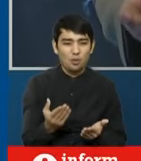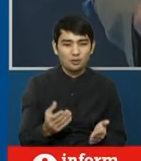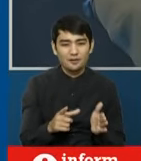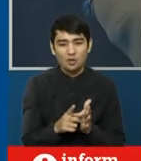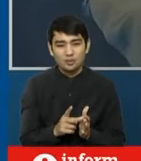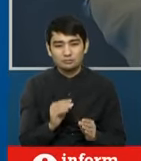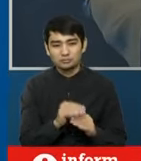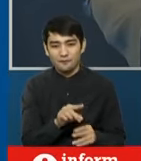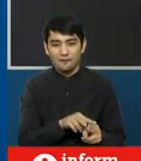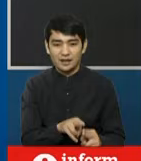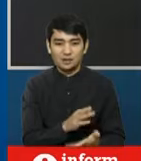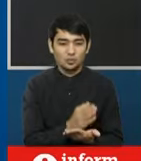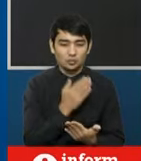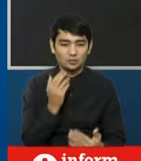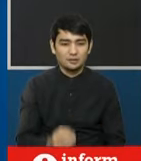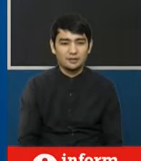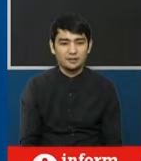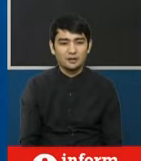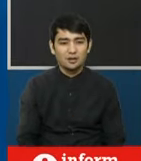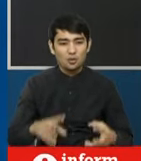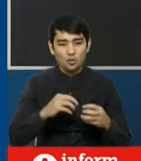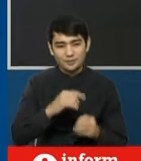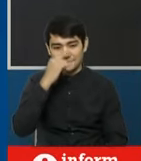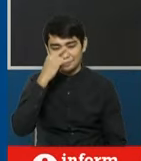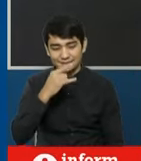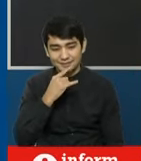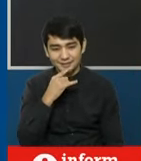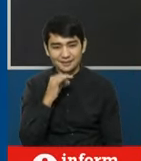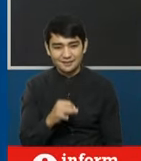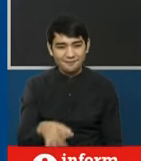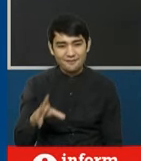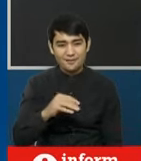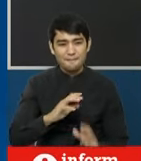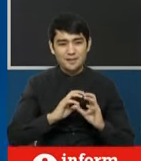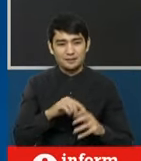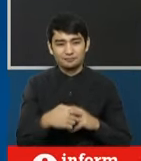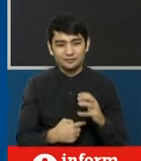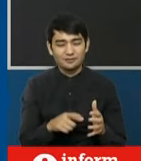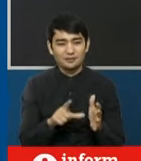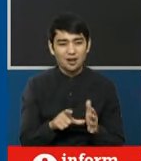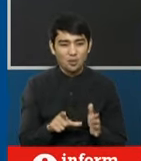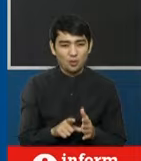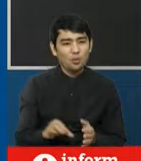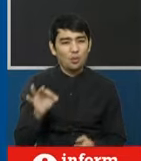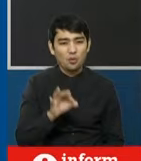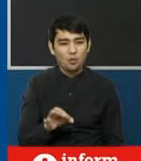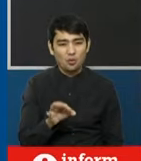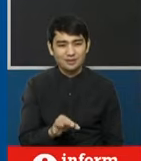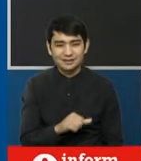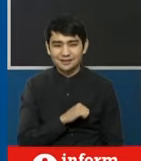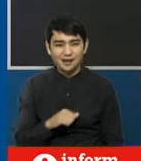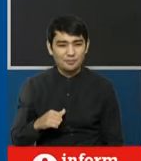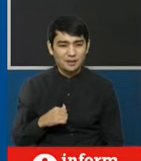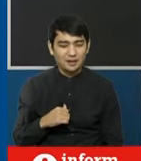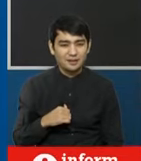ұсынудың зияны бар ма? Жалпы Қазақстан бұл өз әлемдегі мына салықтық жүктемесі жағынан